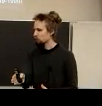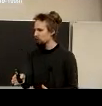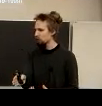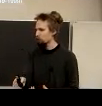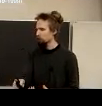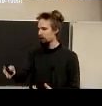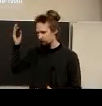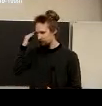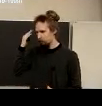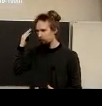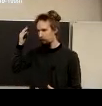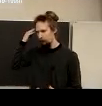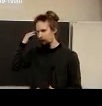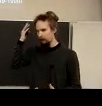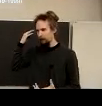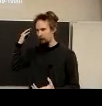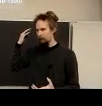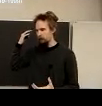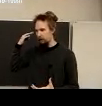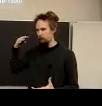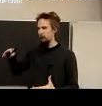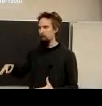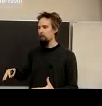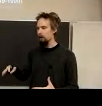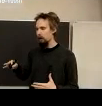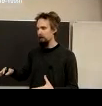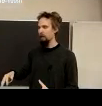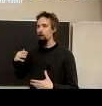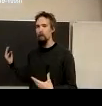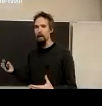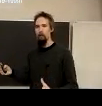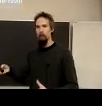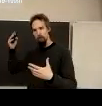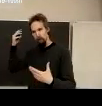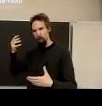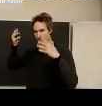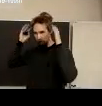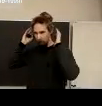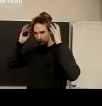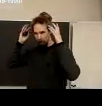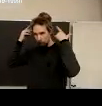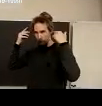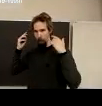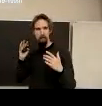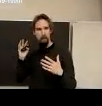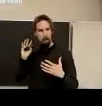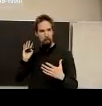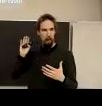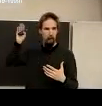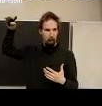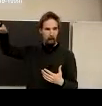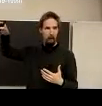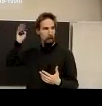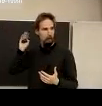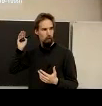suhtautua todellisuuteen. Ja sitten se on pohjana enemmän sille, mitä hän käsitti niin kuin mielikuvitukseksi, semmoiseksi toiminnaksi, missä me